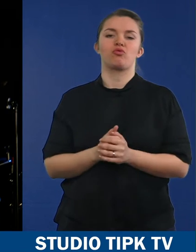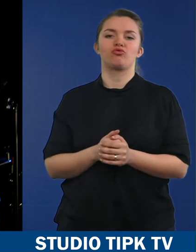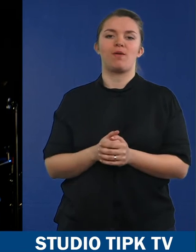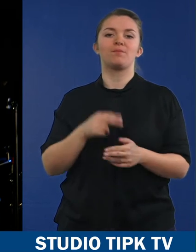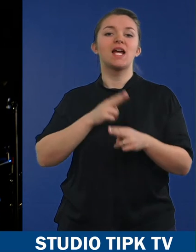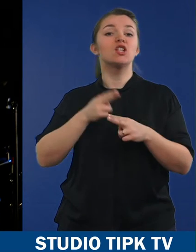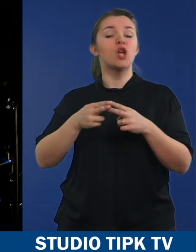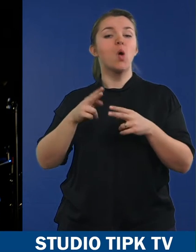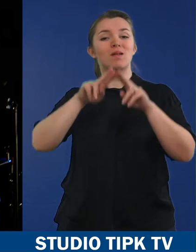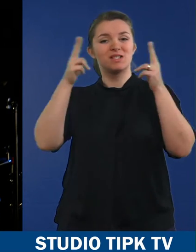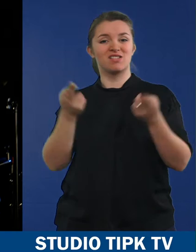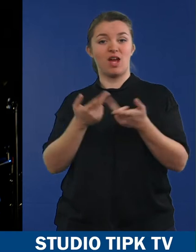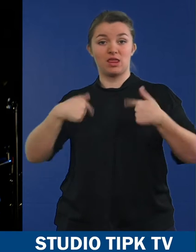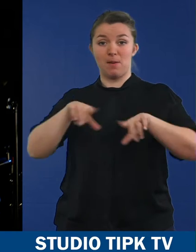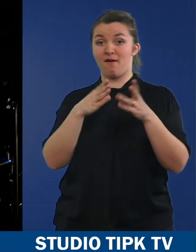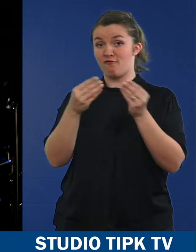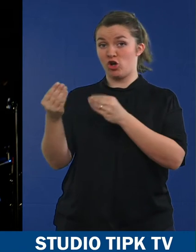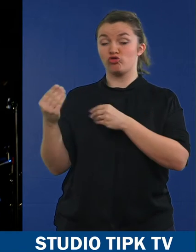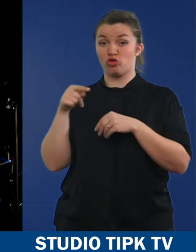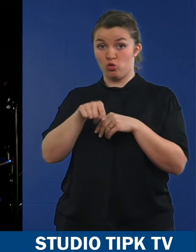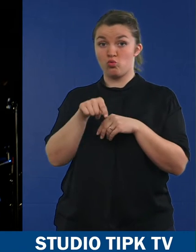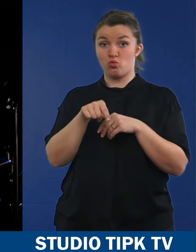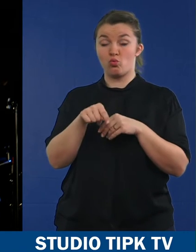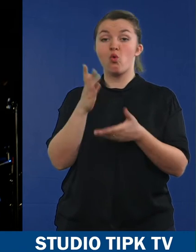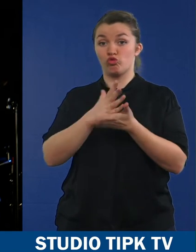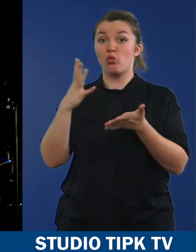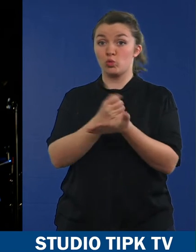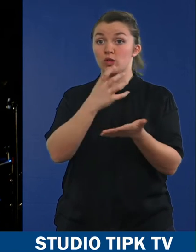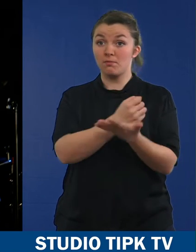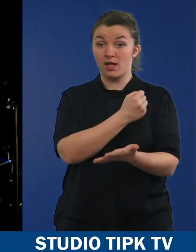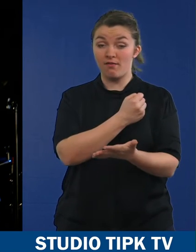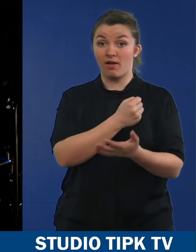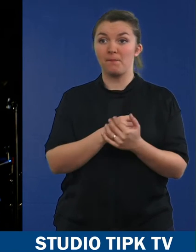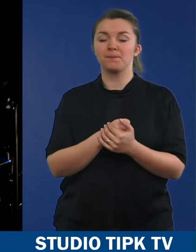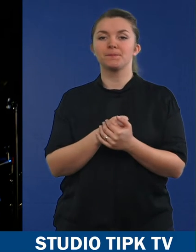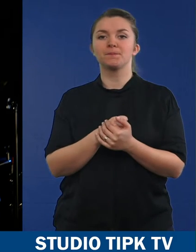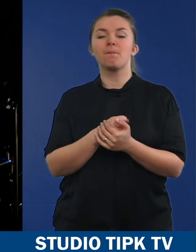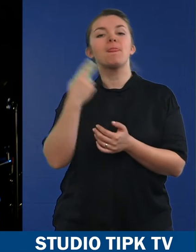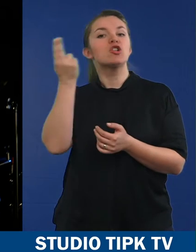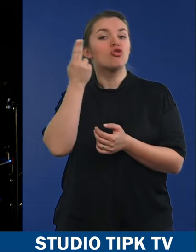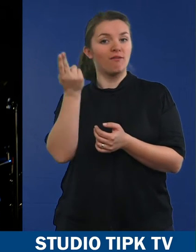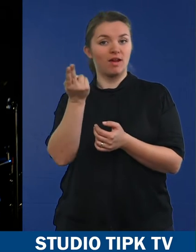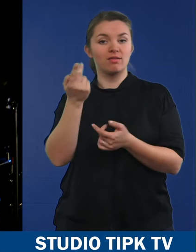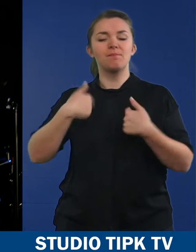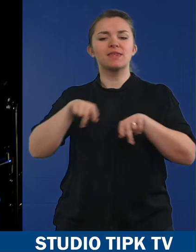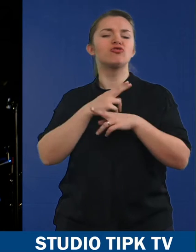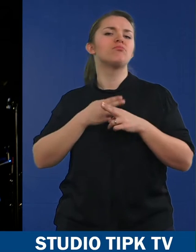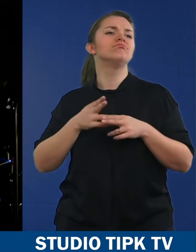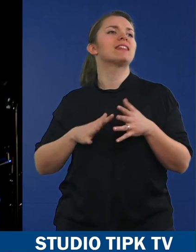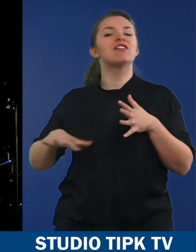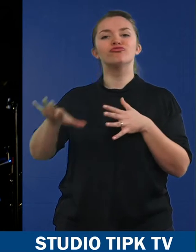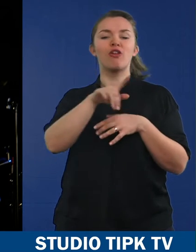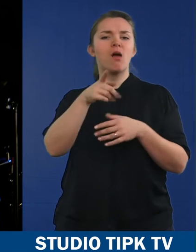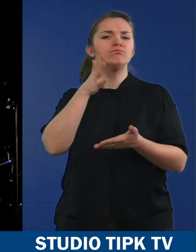V državnem svetu nam v večini primerov to že uspeva. Slovenija, naša dežela,